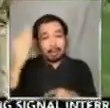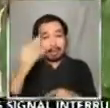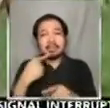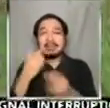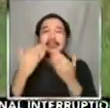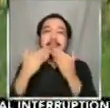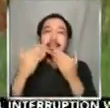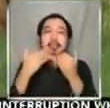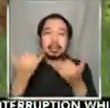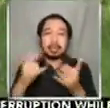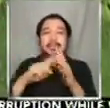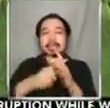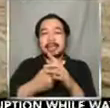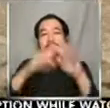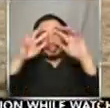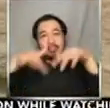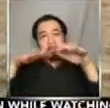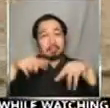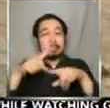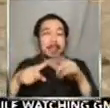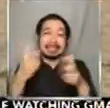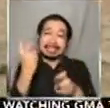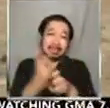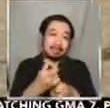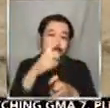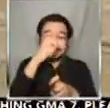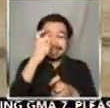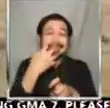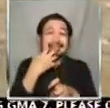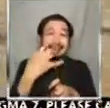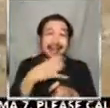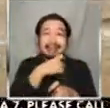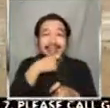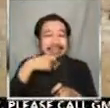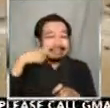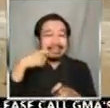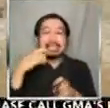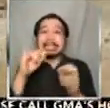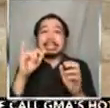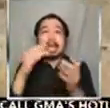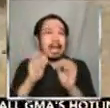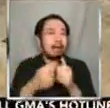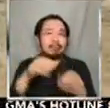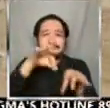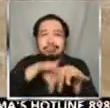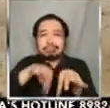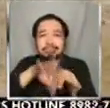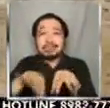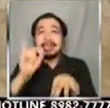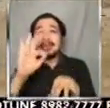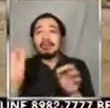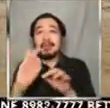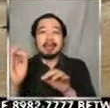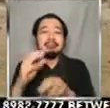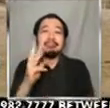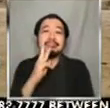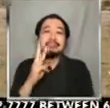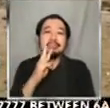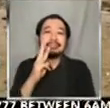na. Ang mahirap daw kung walang ulan, paano sila magtatanim kung walang patubig? Hindi na po kami